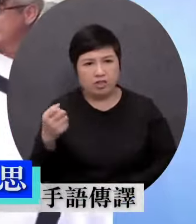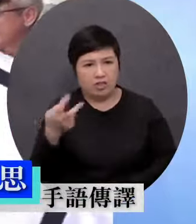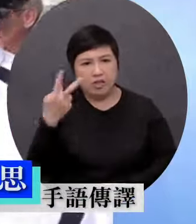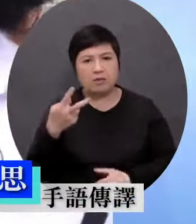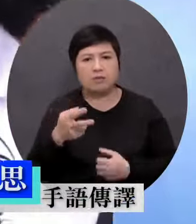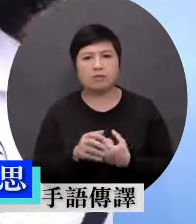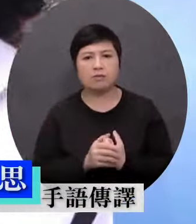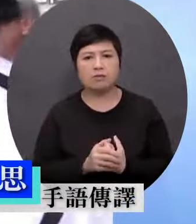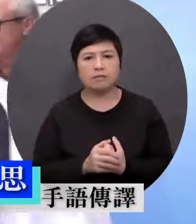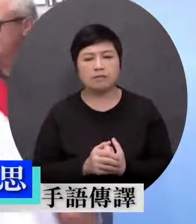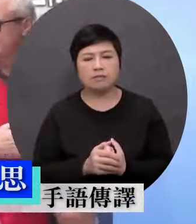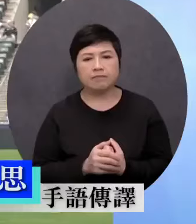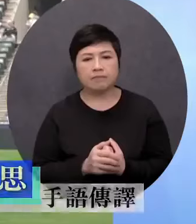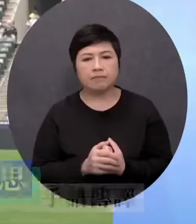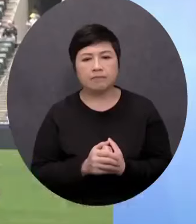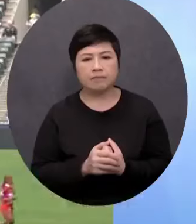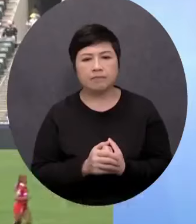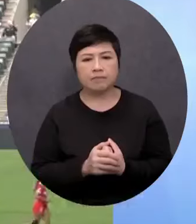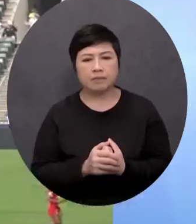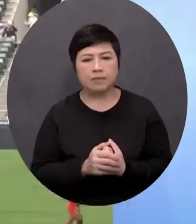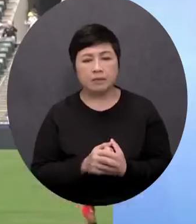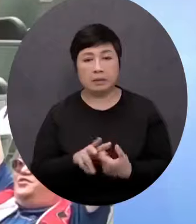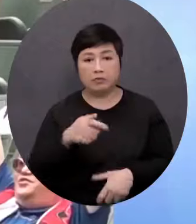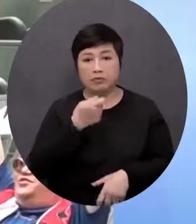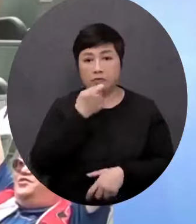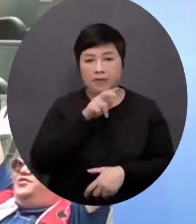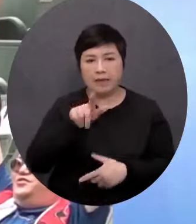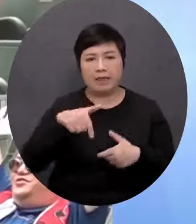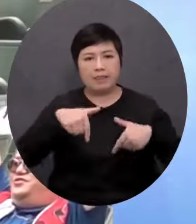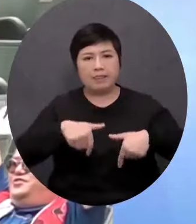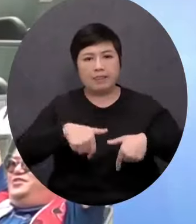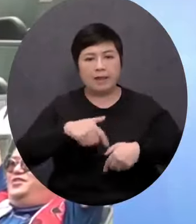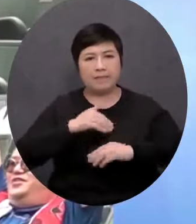了，识睇梗系睇南看台。